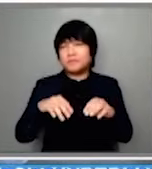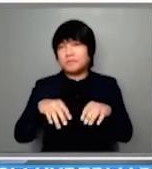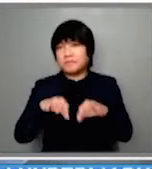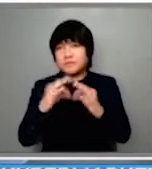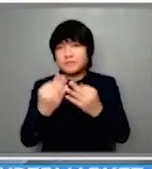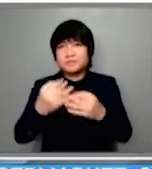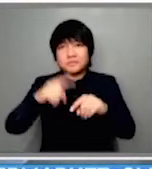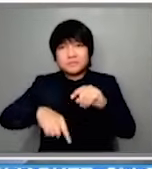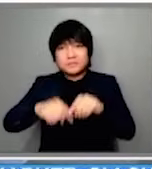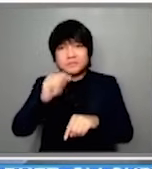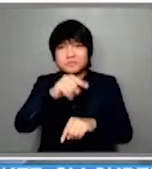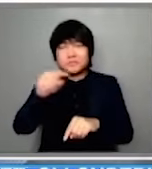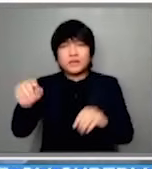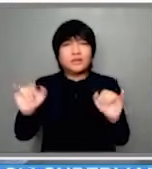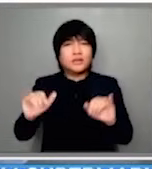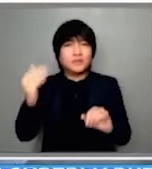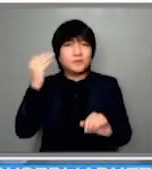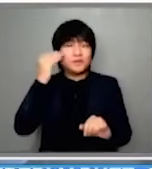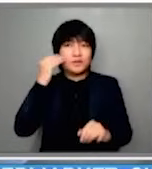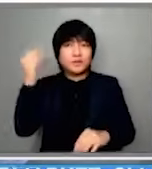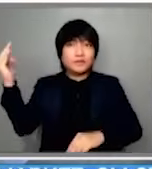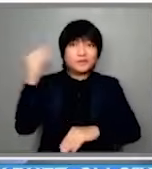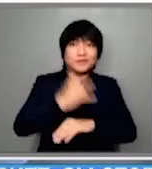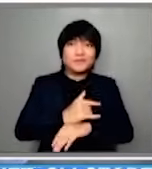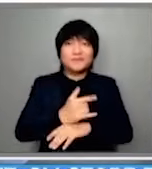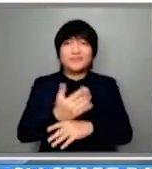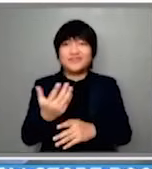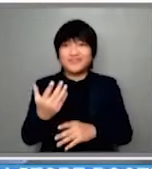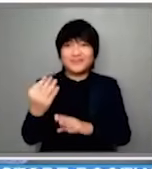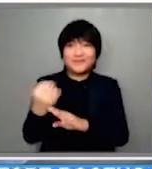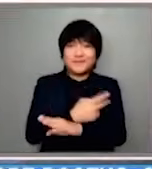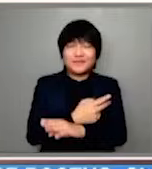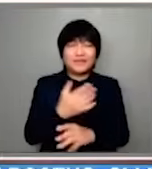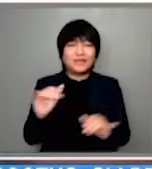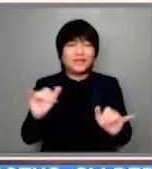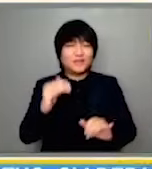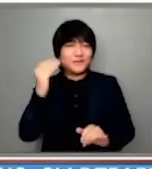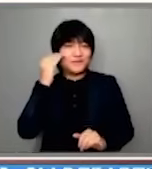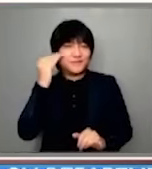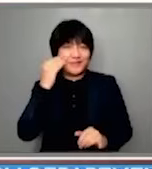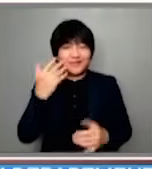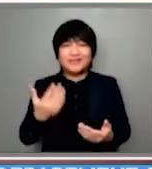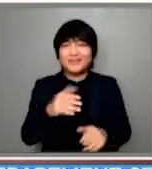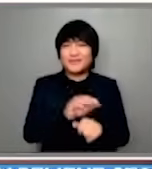mga balikbayan at kanilang naiwang fur baby.